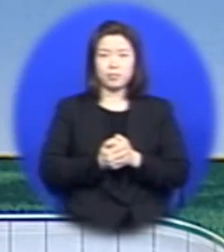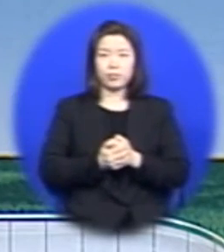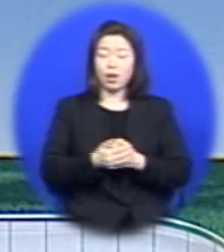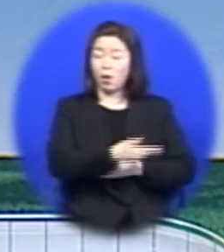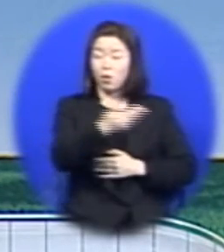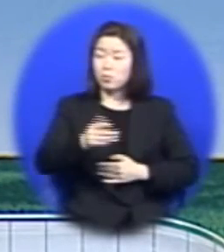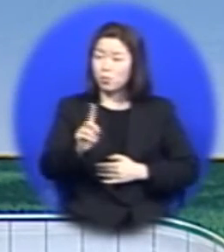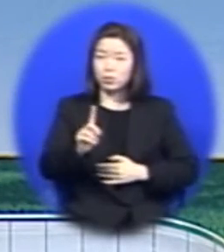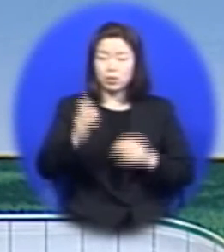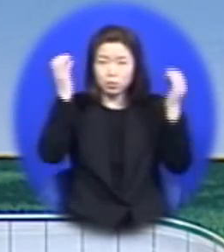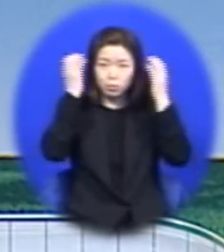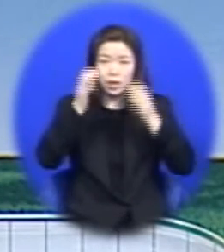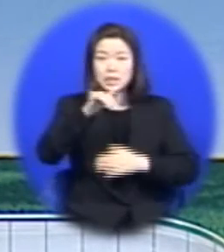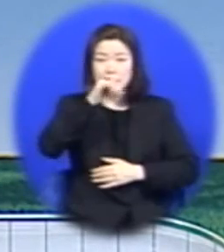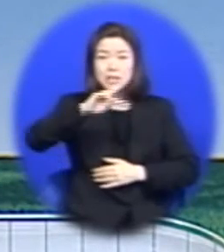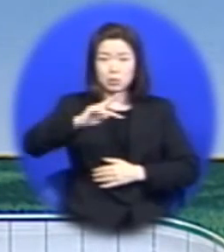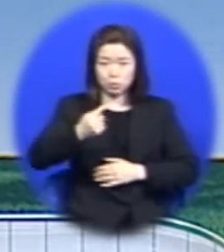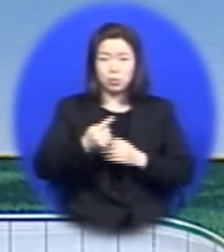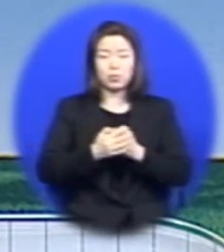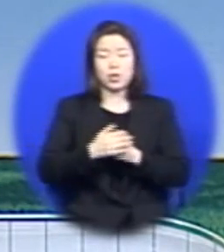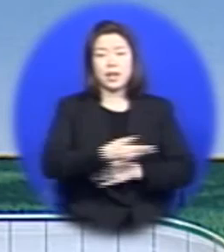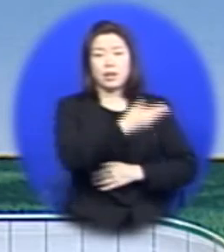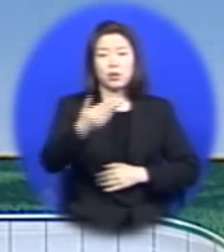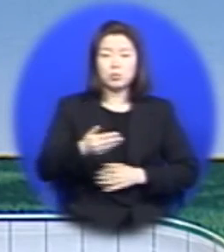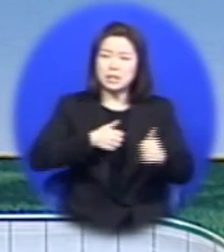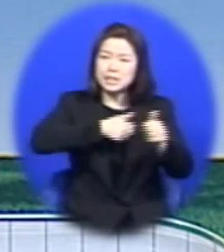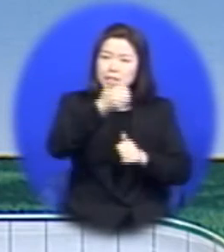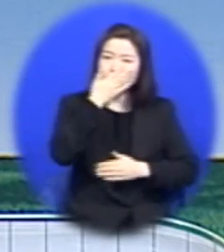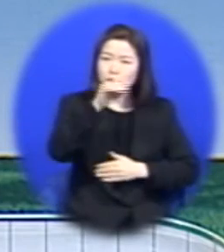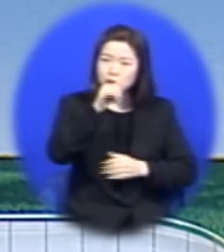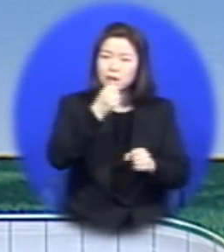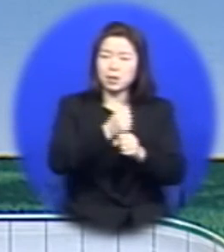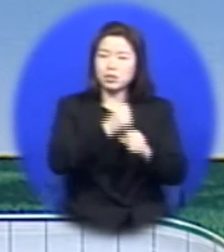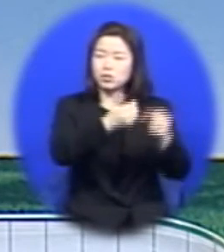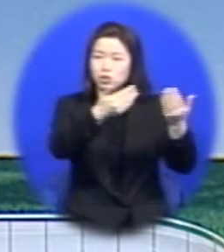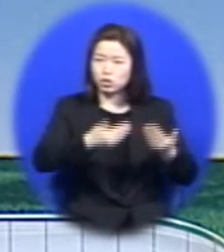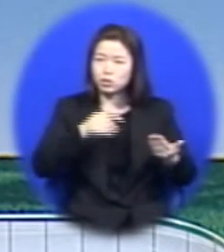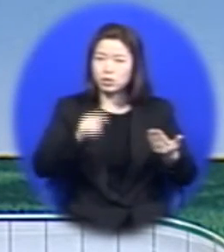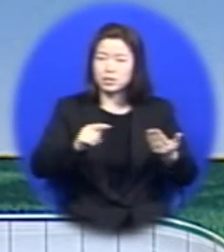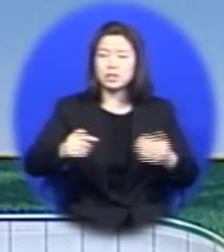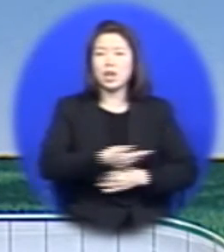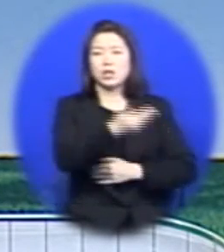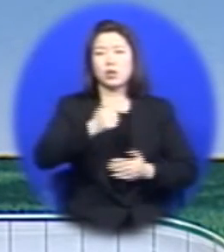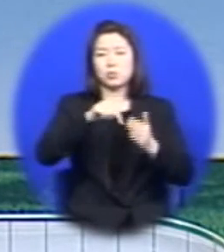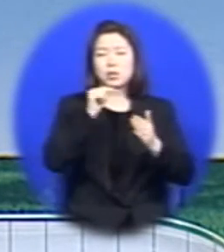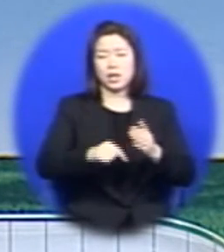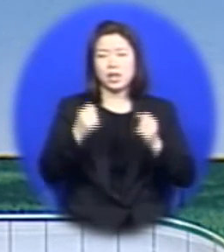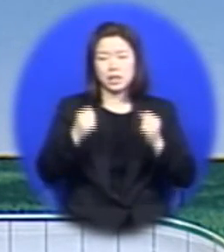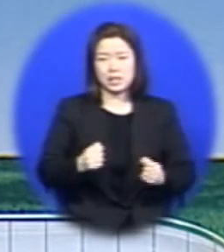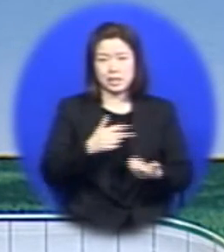여러분이 어떤 고난이 있다 하더라도 여러분을 이길 수 있게 만들어주는 것은 여러분 안에 계신 주님과의